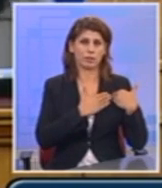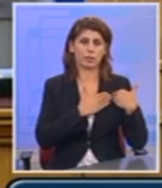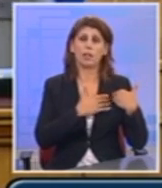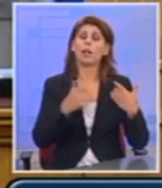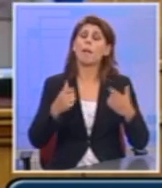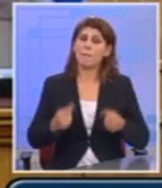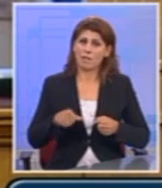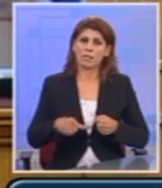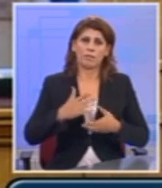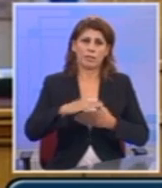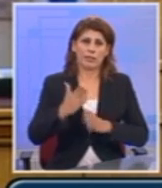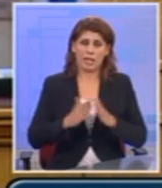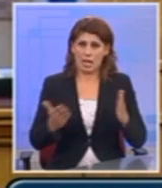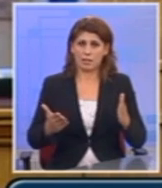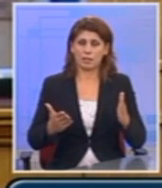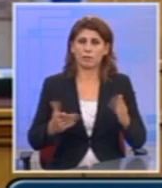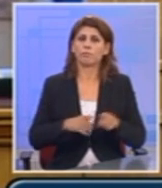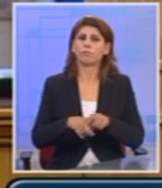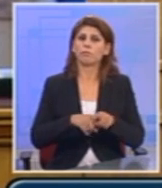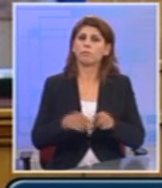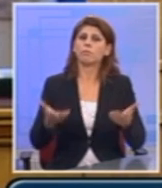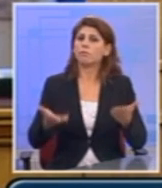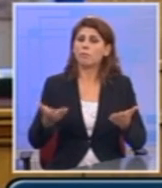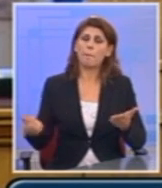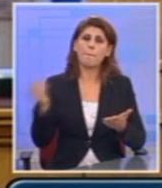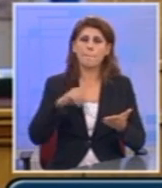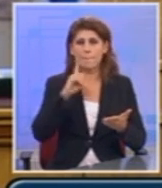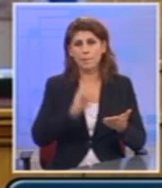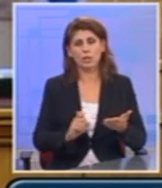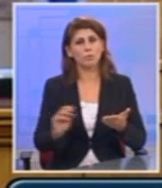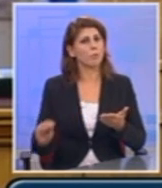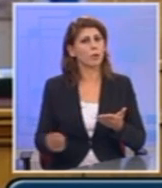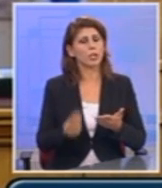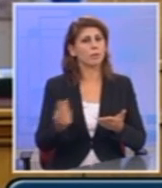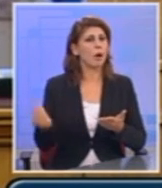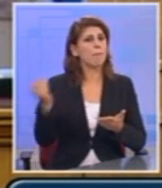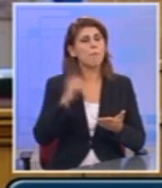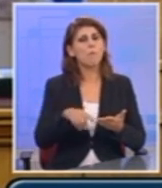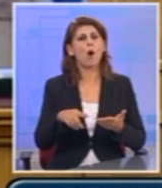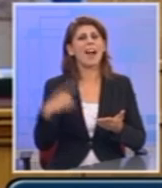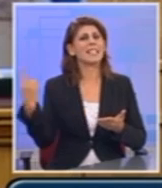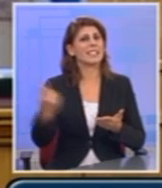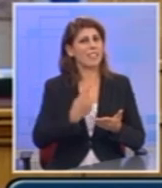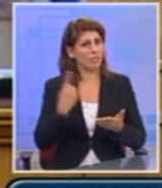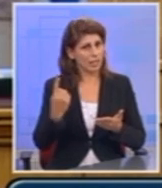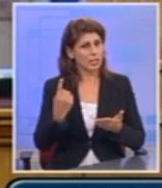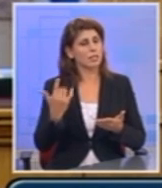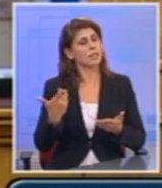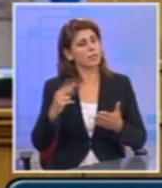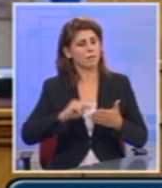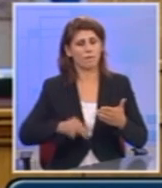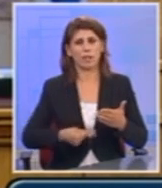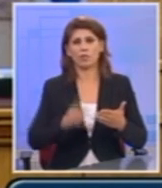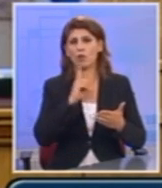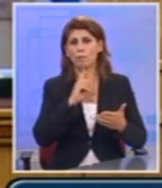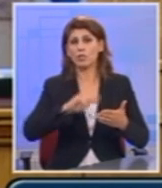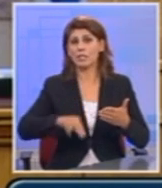βάση αυτήν την χάρτα σε σχέση με άλλες υποχρεώσεις που προκύπτουν από άλλες συνθήκες ή συμβάσεις όπως